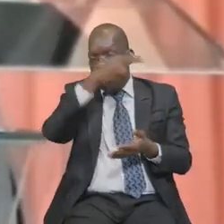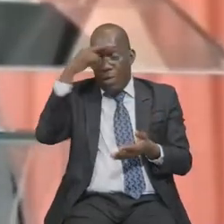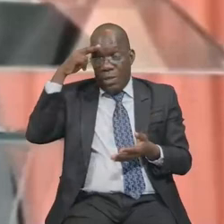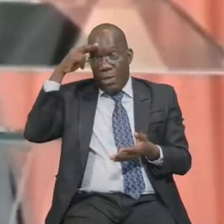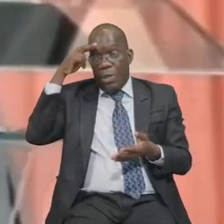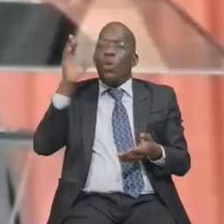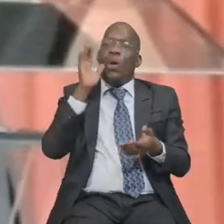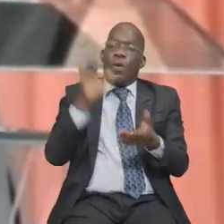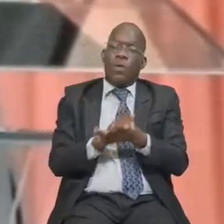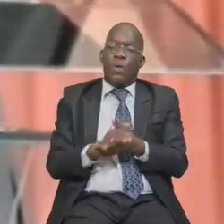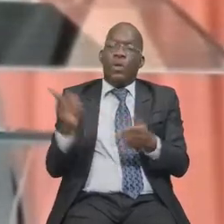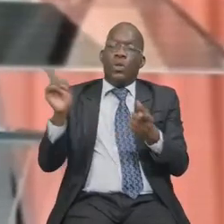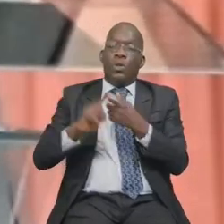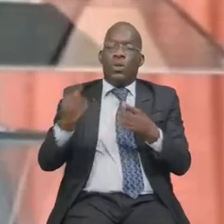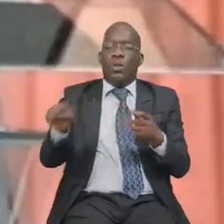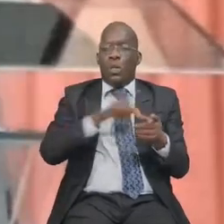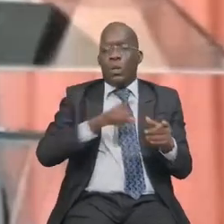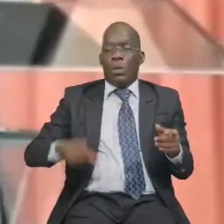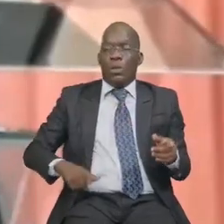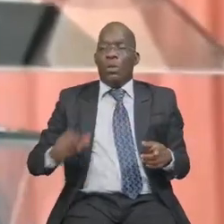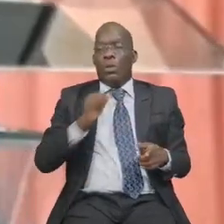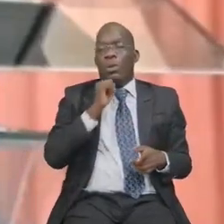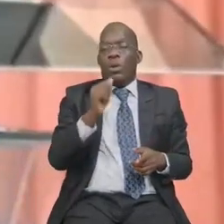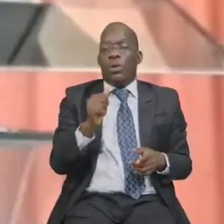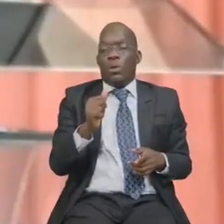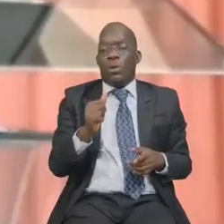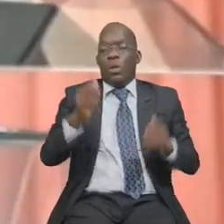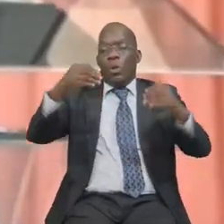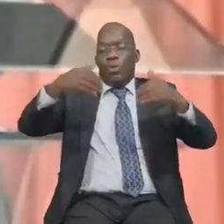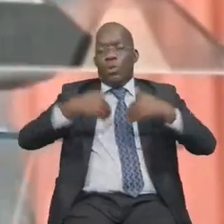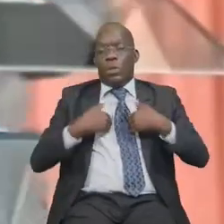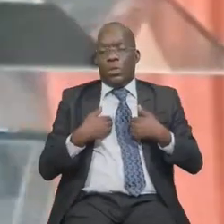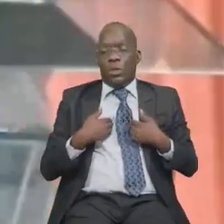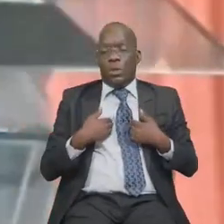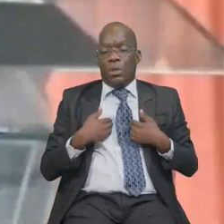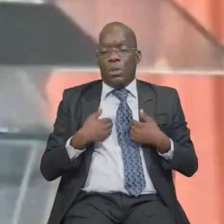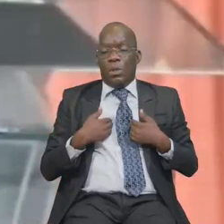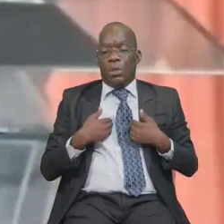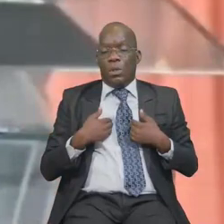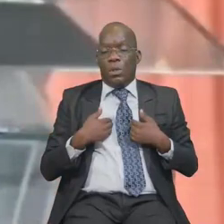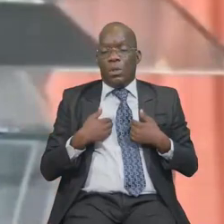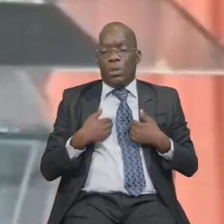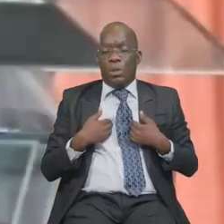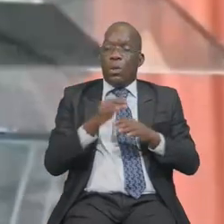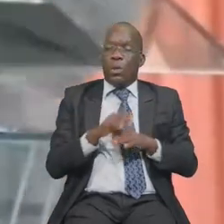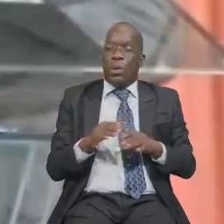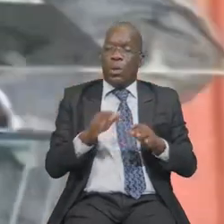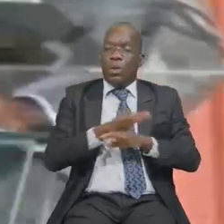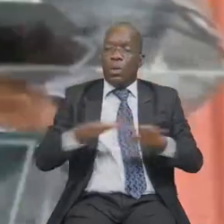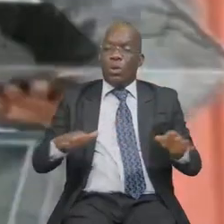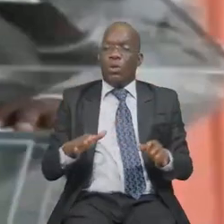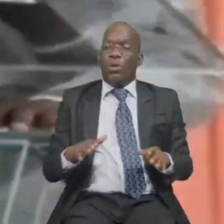à l'Éternel et non posséder. Ne fais pas de l'Église